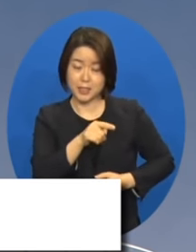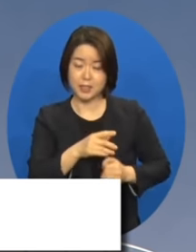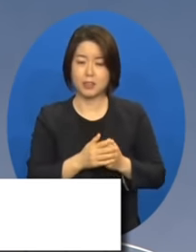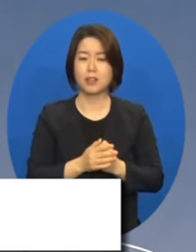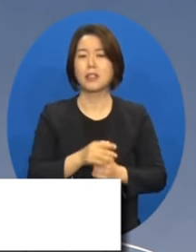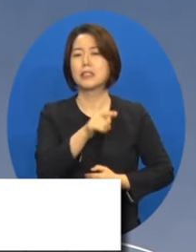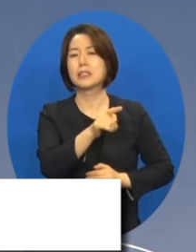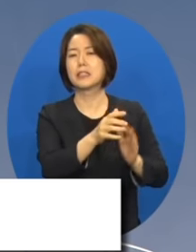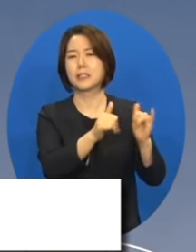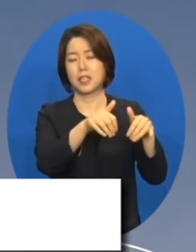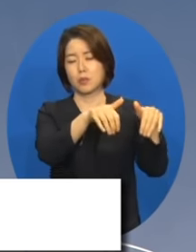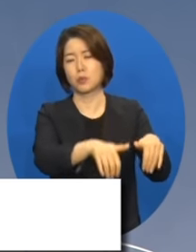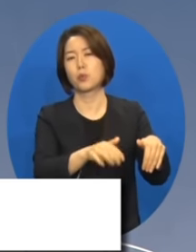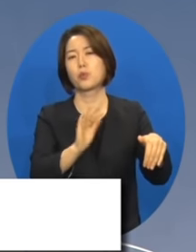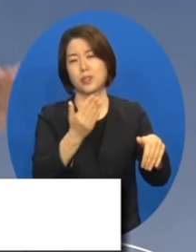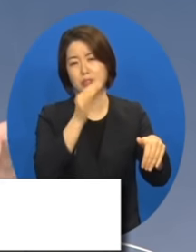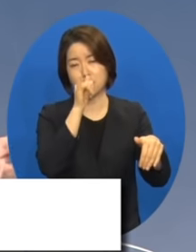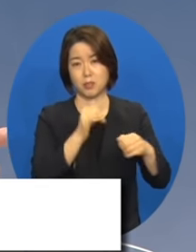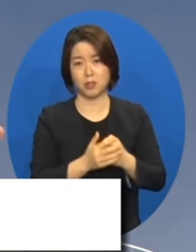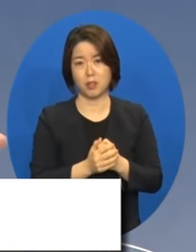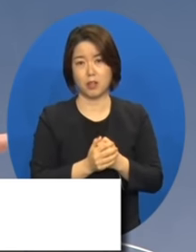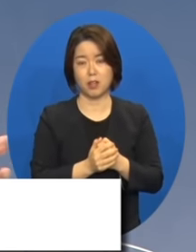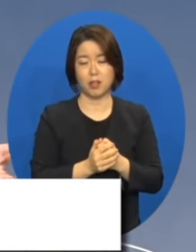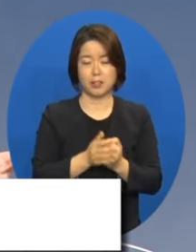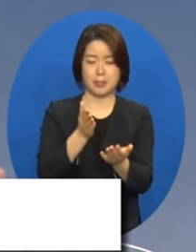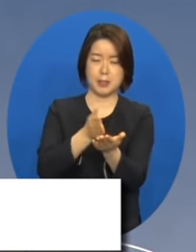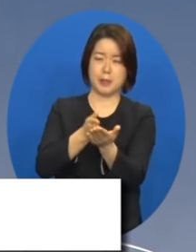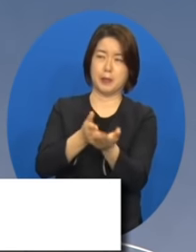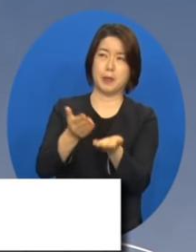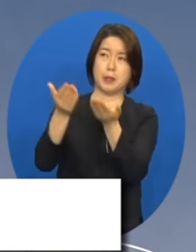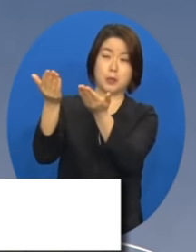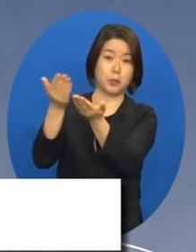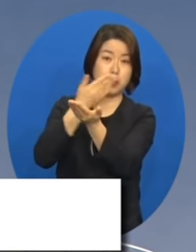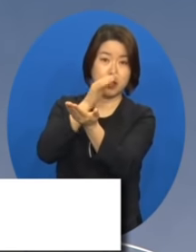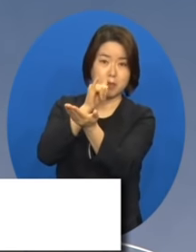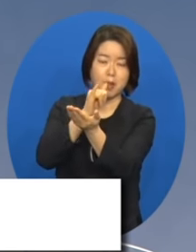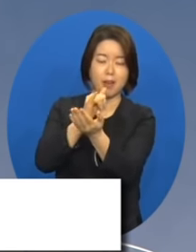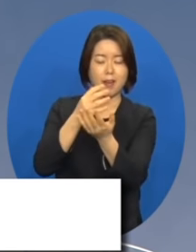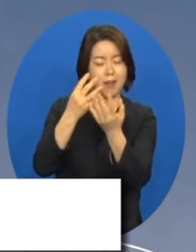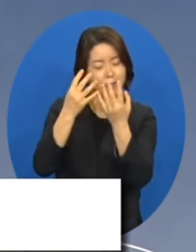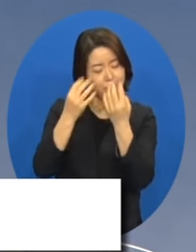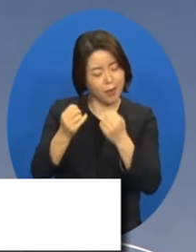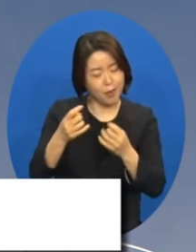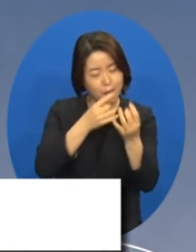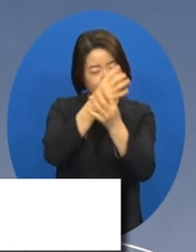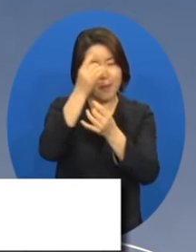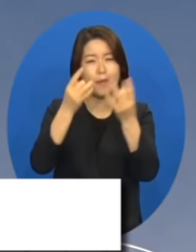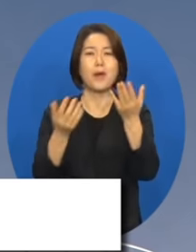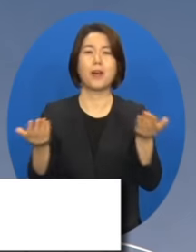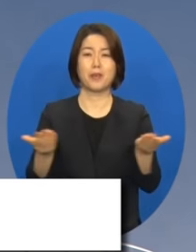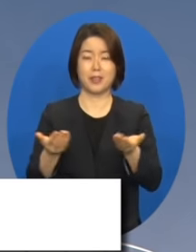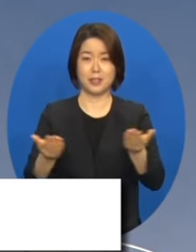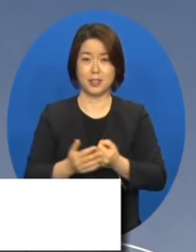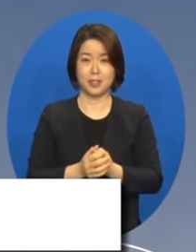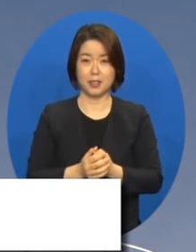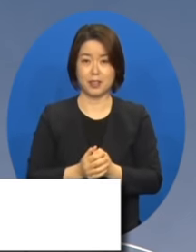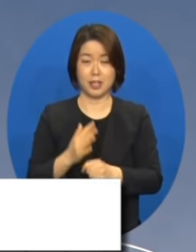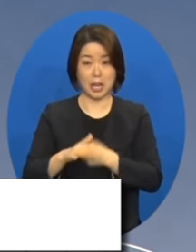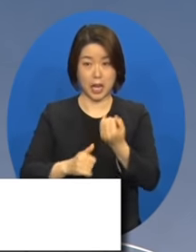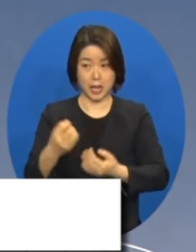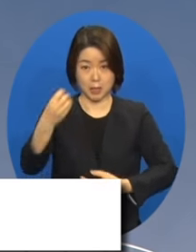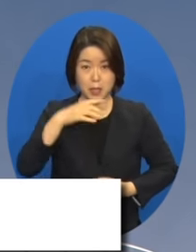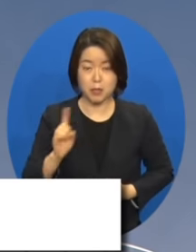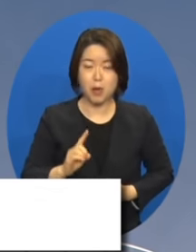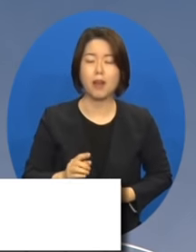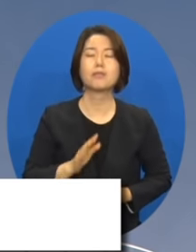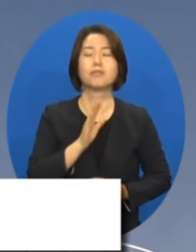되었습니다 그렇게 보고 할 수 있다는 것은 얼마나 황홀한 일입니다 그 때 하나님께서 그래 내가